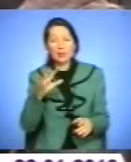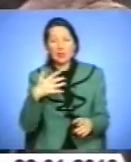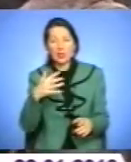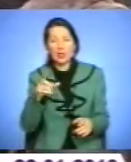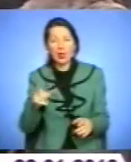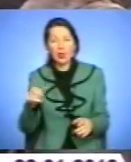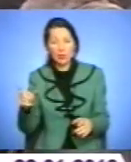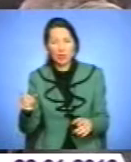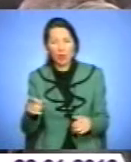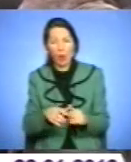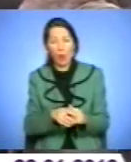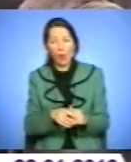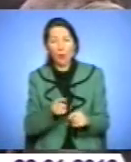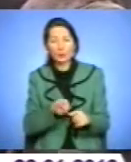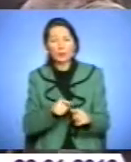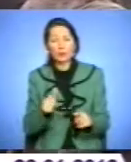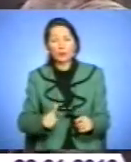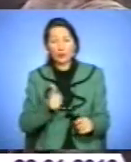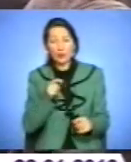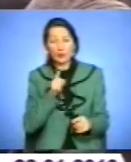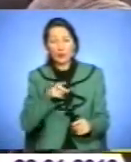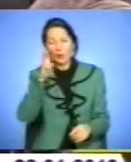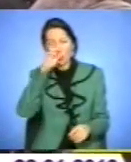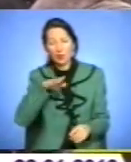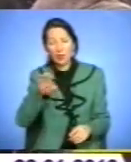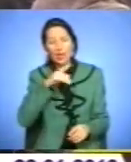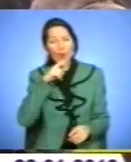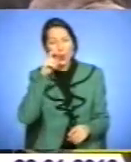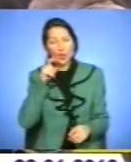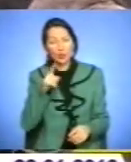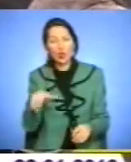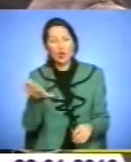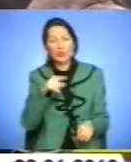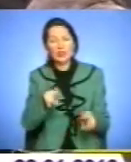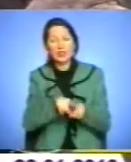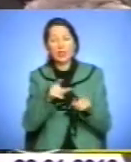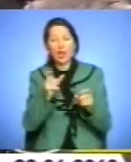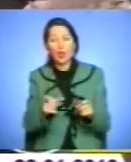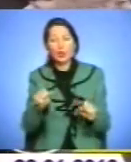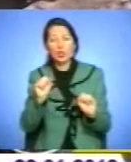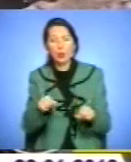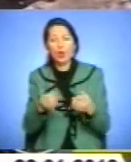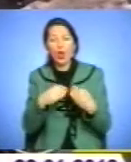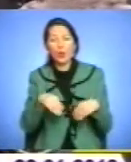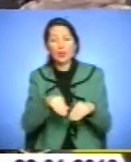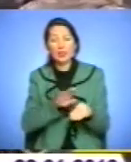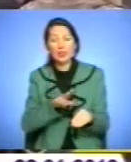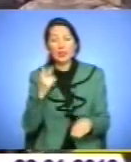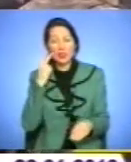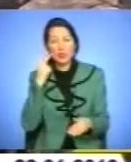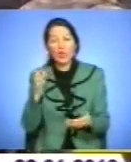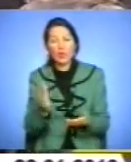Особисто це якраз гордість за державу Україну, що все-таки люди змогли об'єднатися. Не завжди